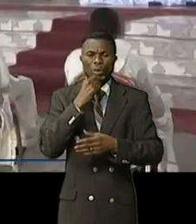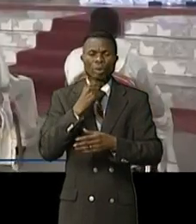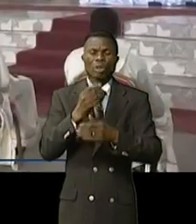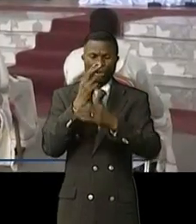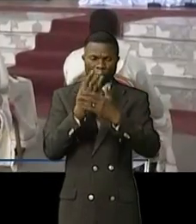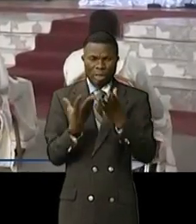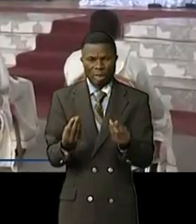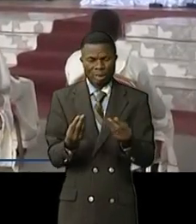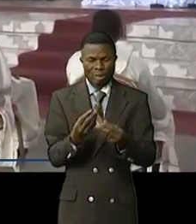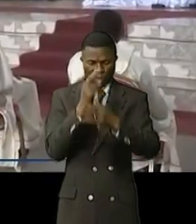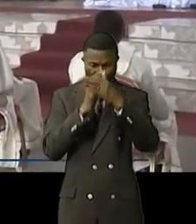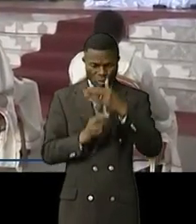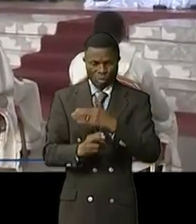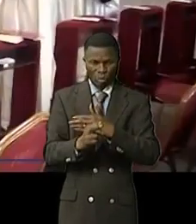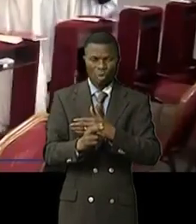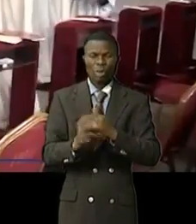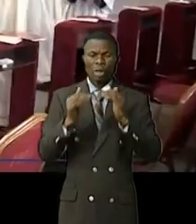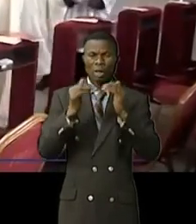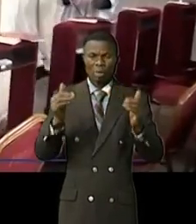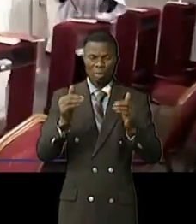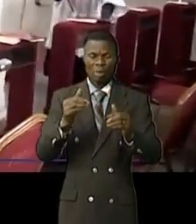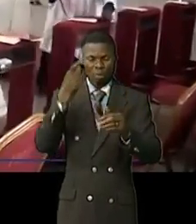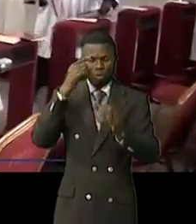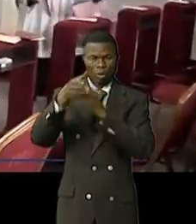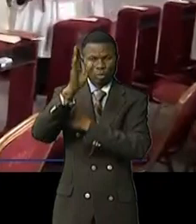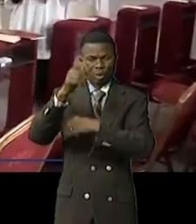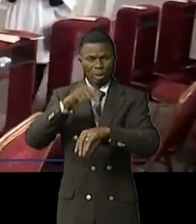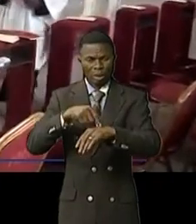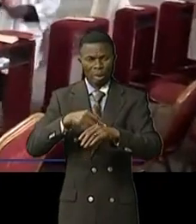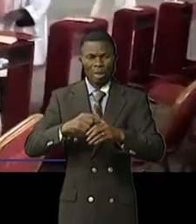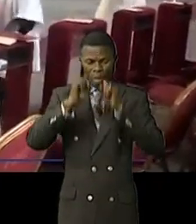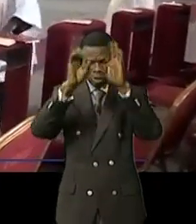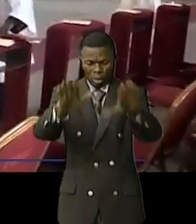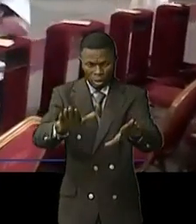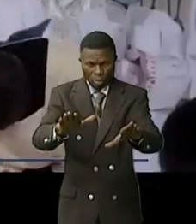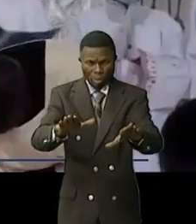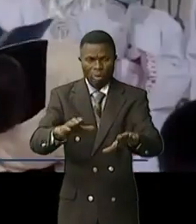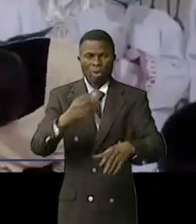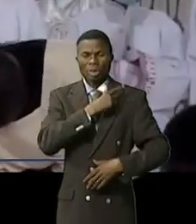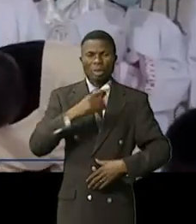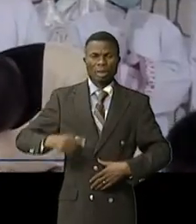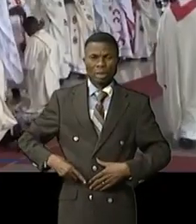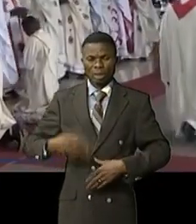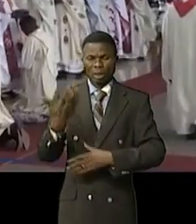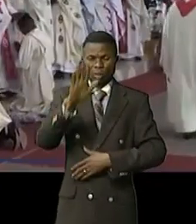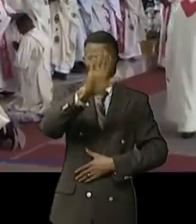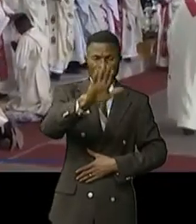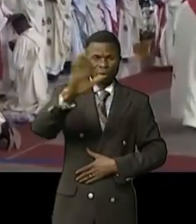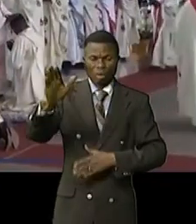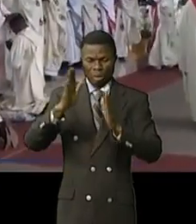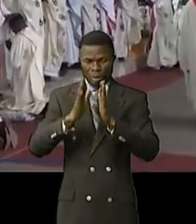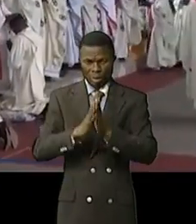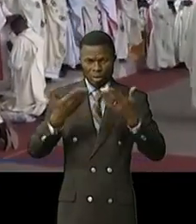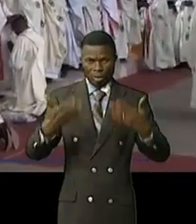douceur dans la gestion des brebis de Dieu. Les moments forts et celui marquant la consécration de ces prêtres par l'imposition de mains après la prière